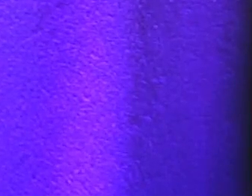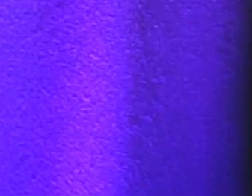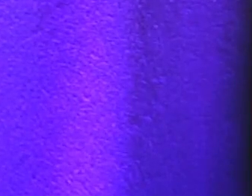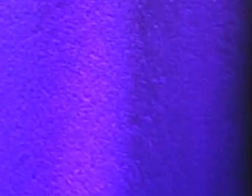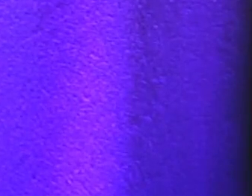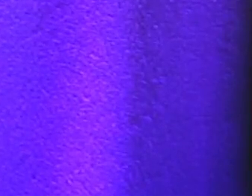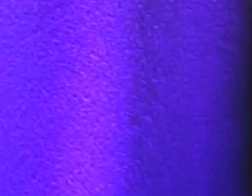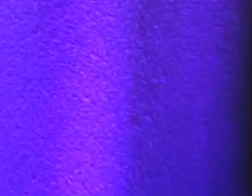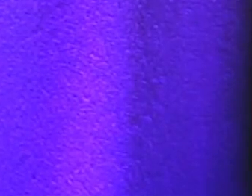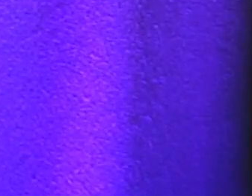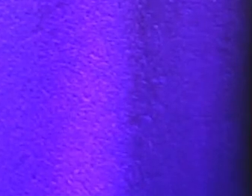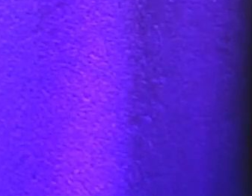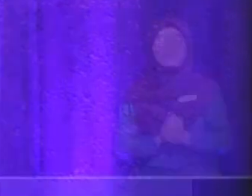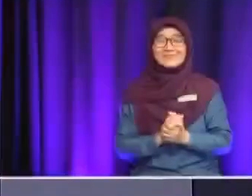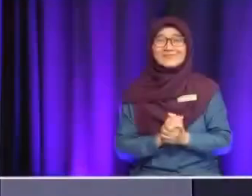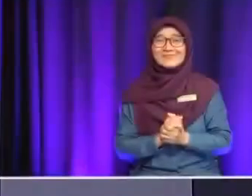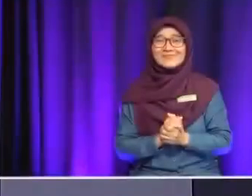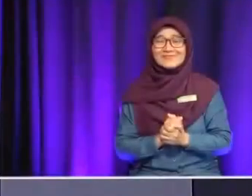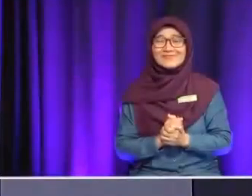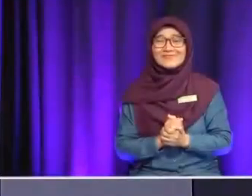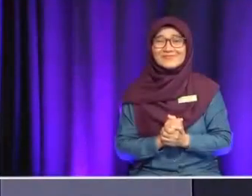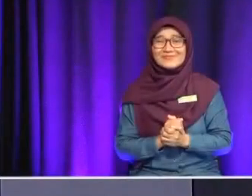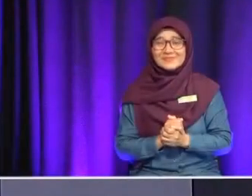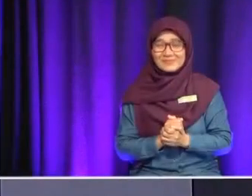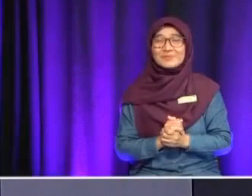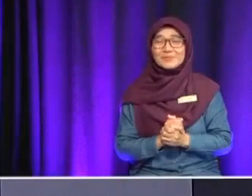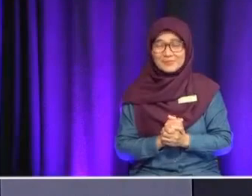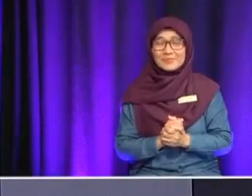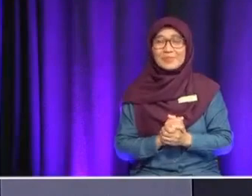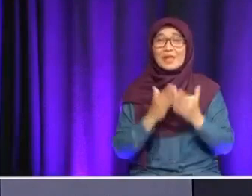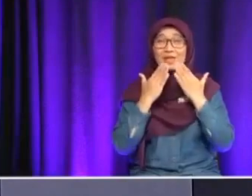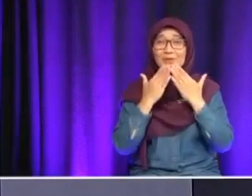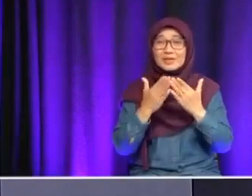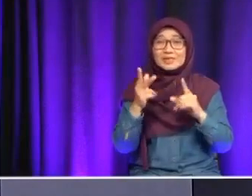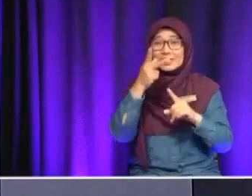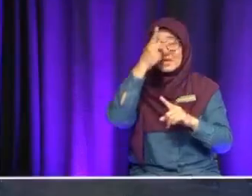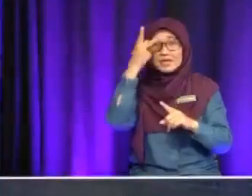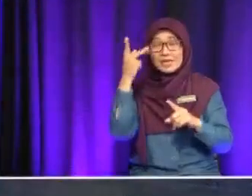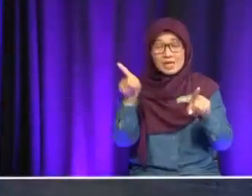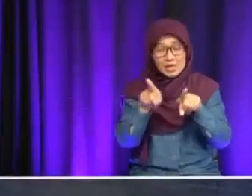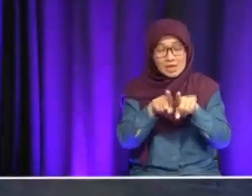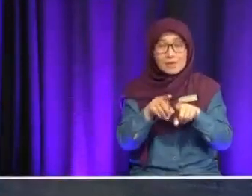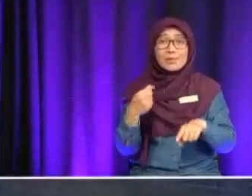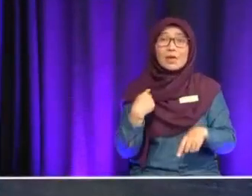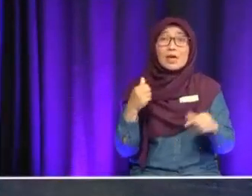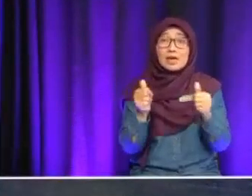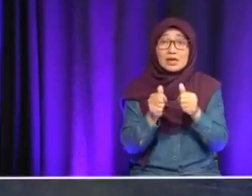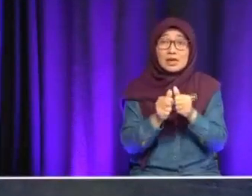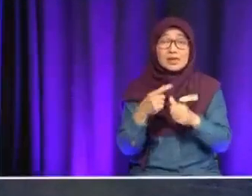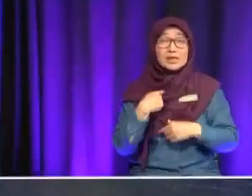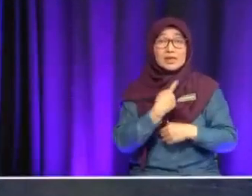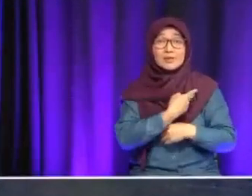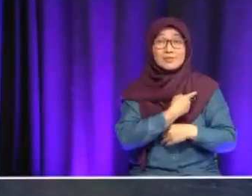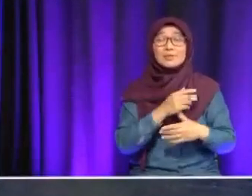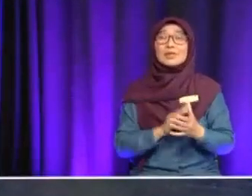Cikgu? Baik, terima kasih kerana bersama dengan kami. Jadi Cikgu, bukan kita bertiga sahaja di studio, bahkan